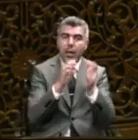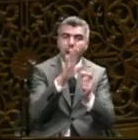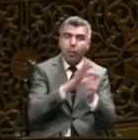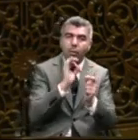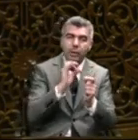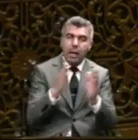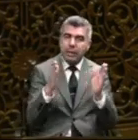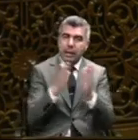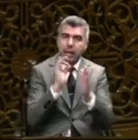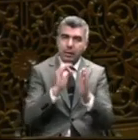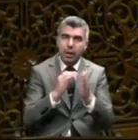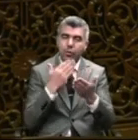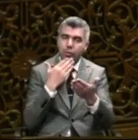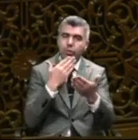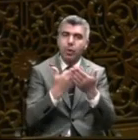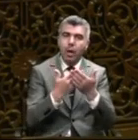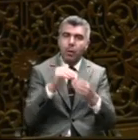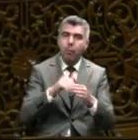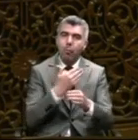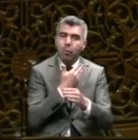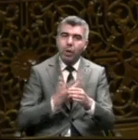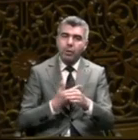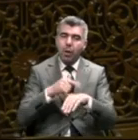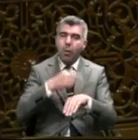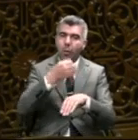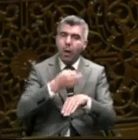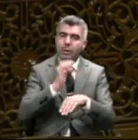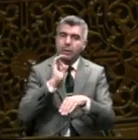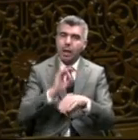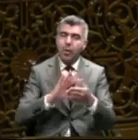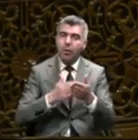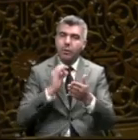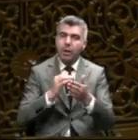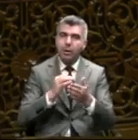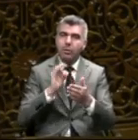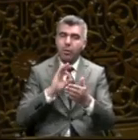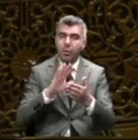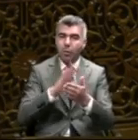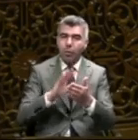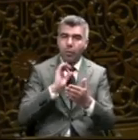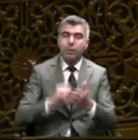والمتوسطه وهي تدابير ستساهم بالتاكيد في تحسين الوقت